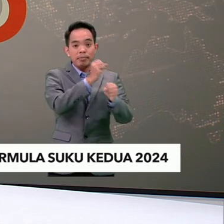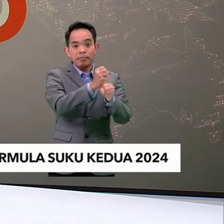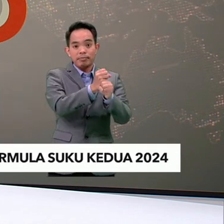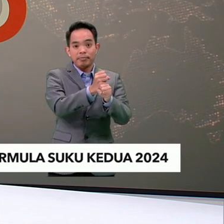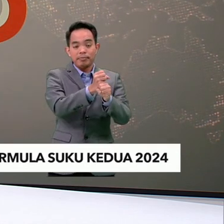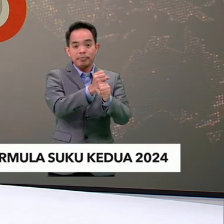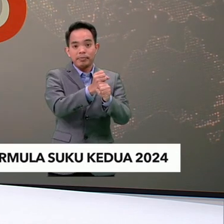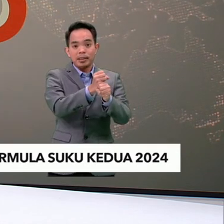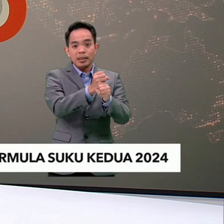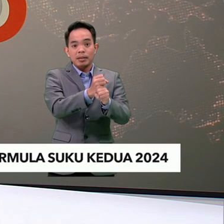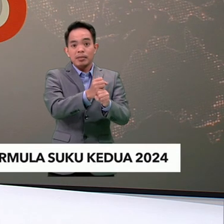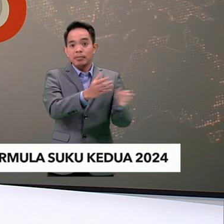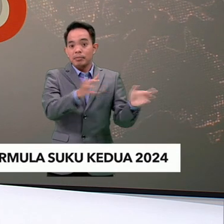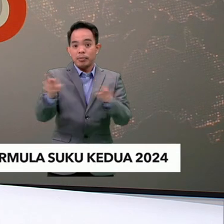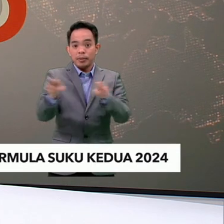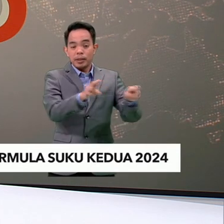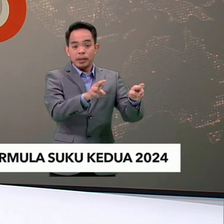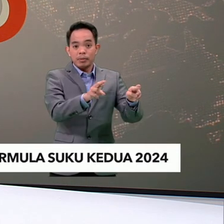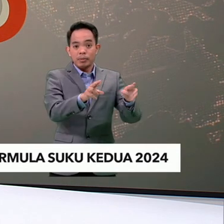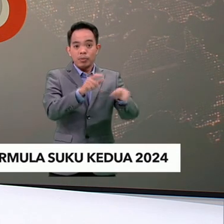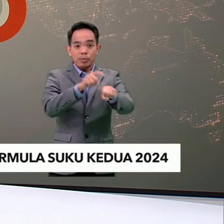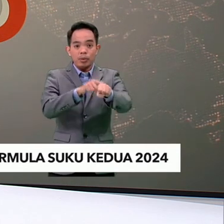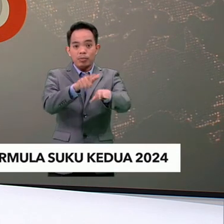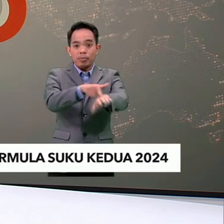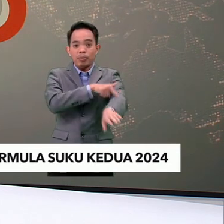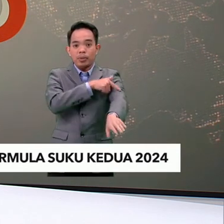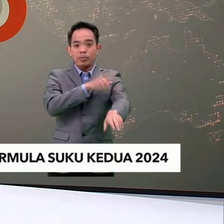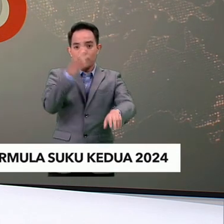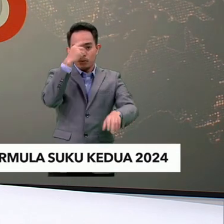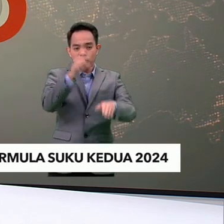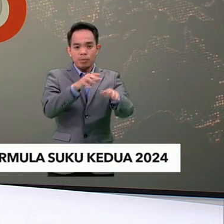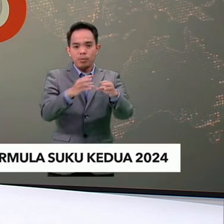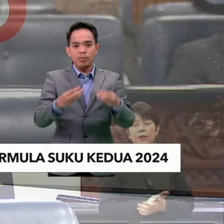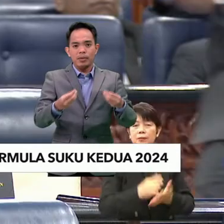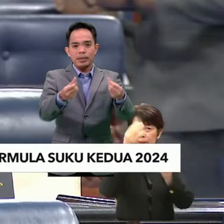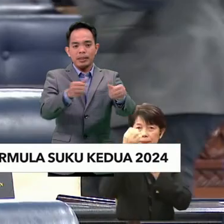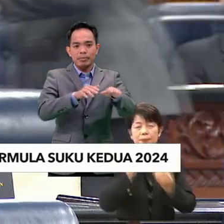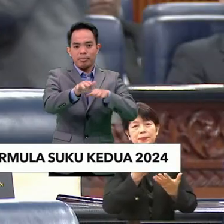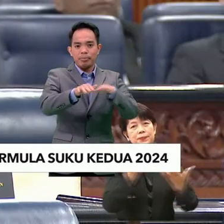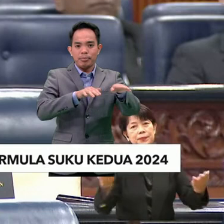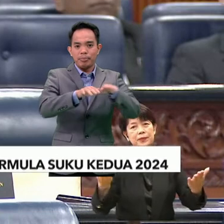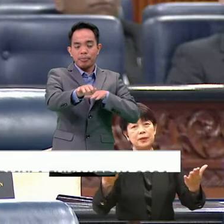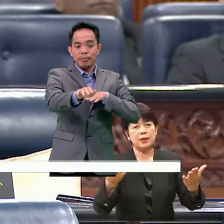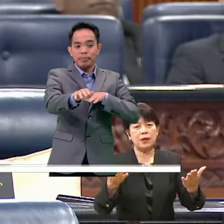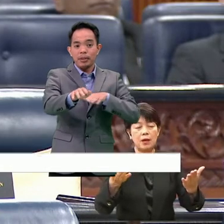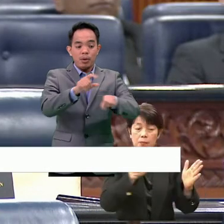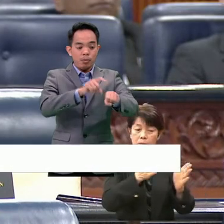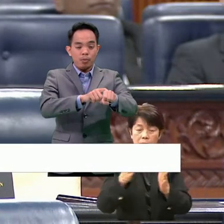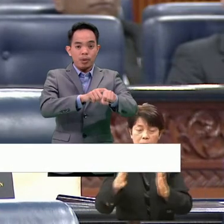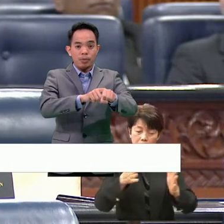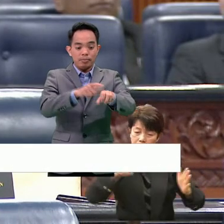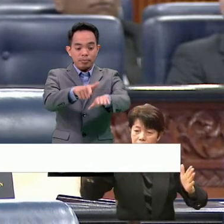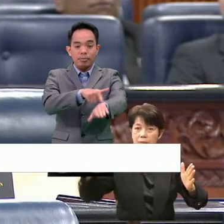Ia adalah antara perancangan jangka panjang kerajaan bagi mengatasi kesesakan lebuh Raya itu jangka Masa panjang kerajaan